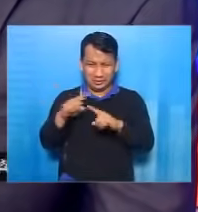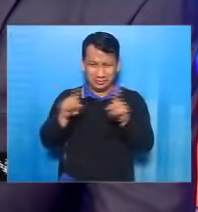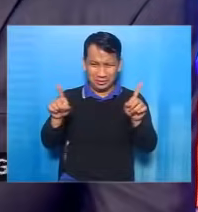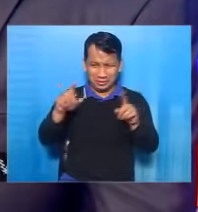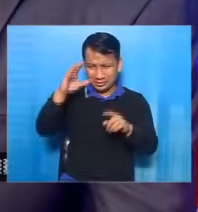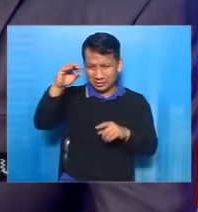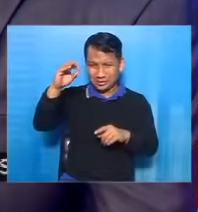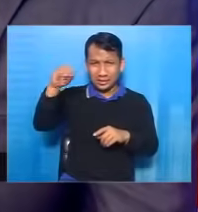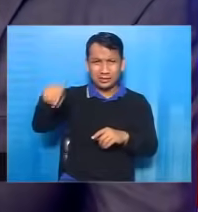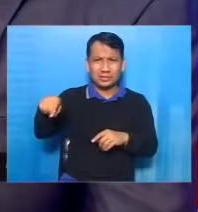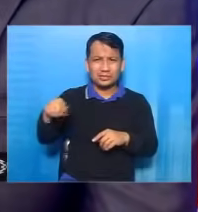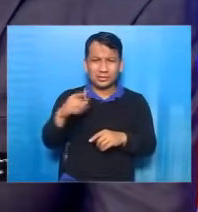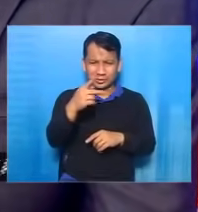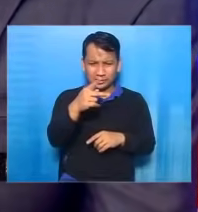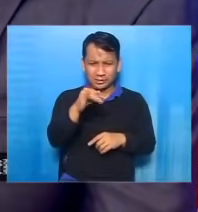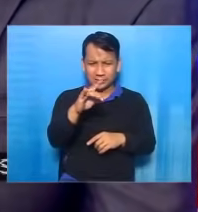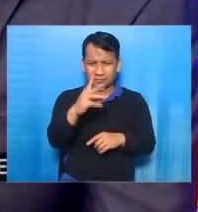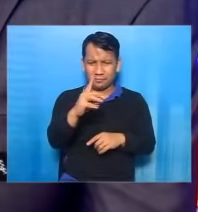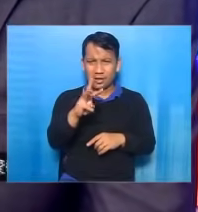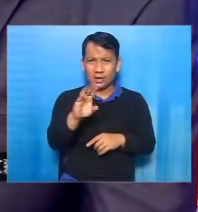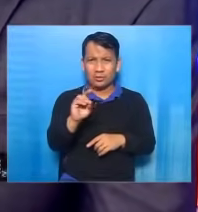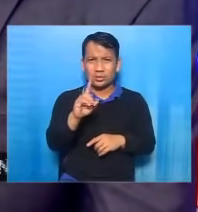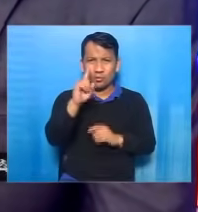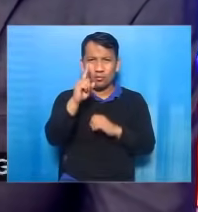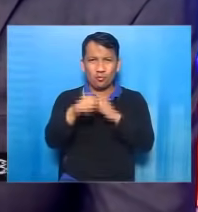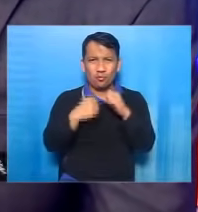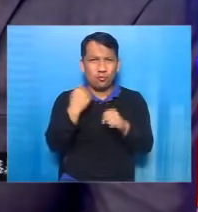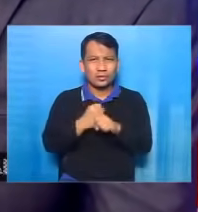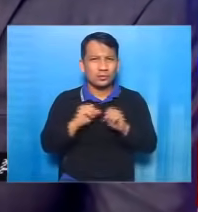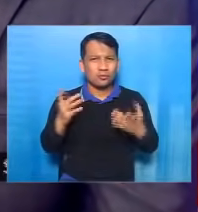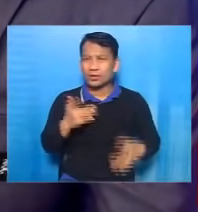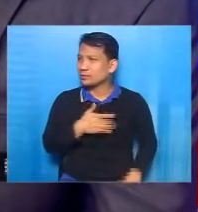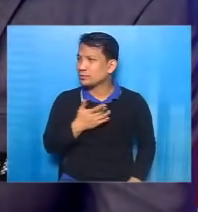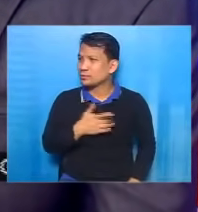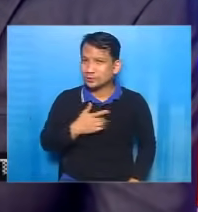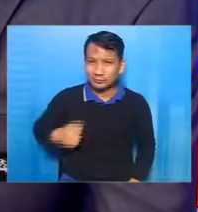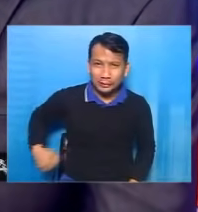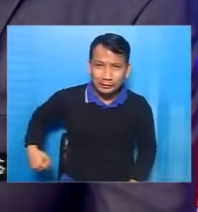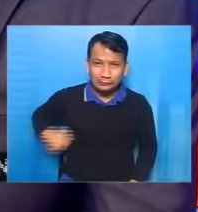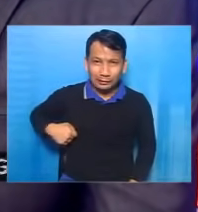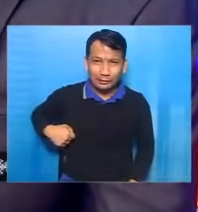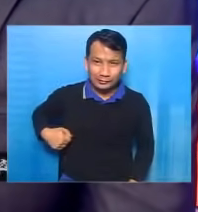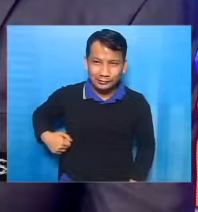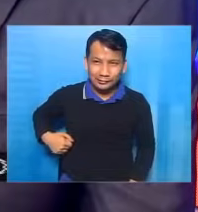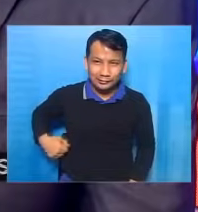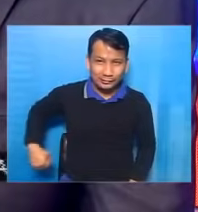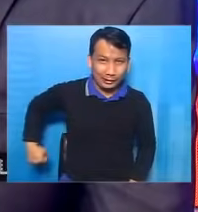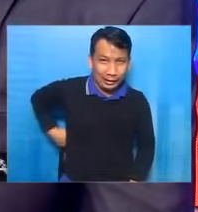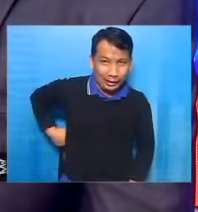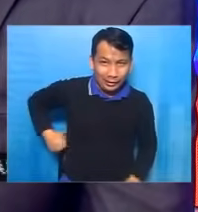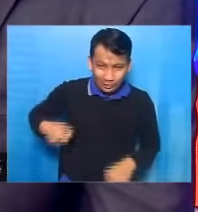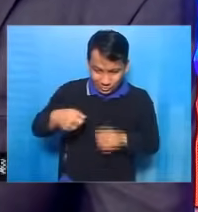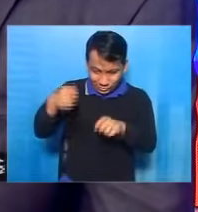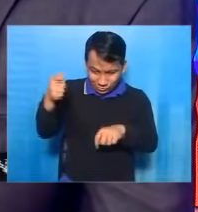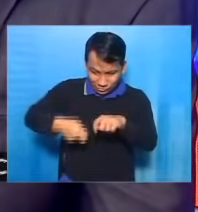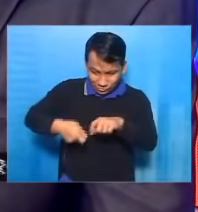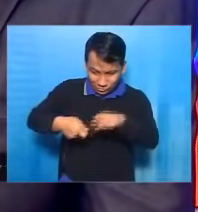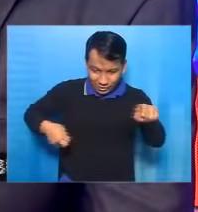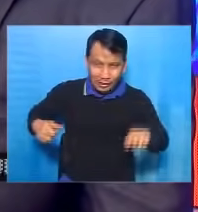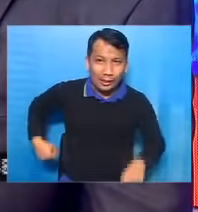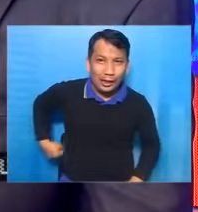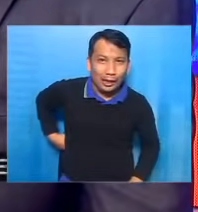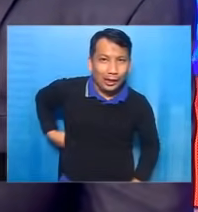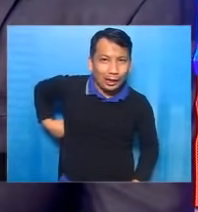sa Kidapawan, isang taong walang nararamdaman kahit may nakabaong kutsilyo sa kanyang likuran na hindi niya